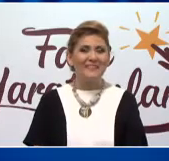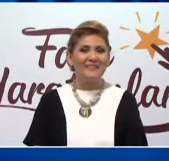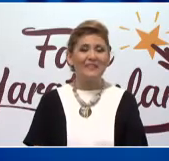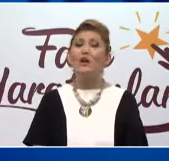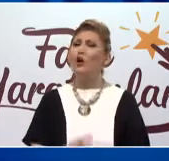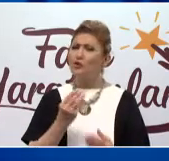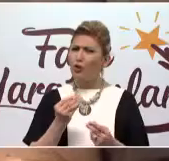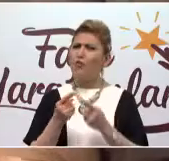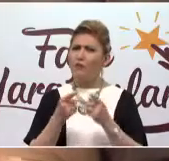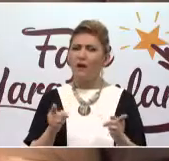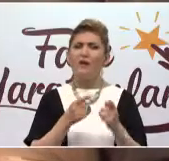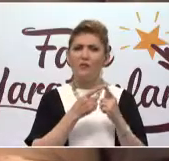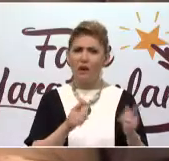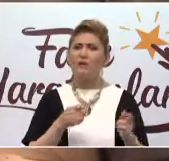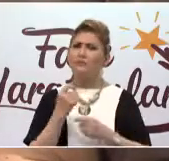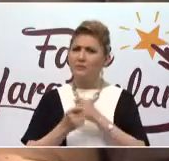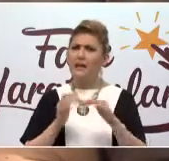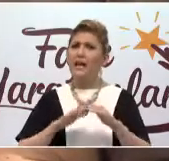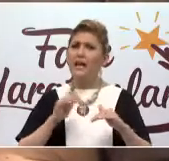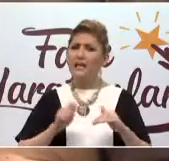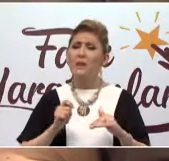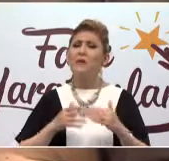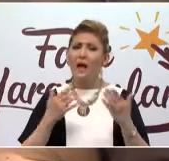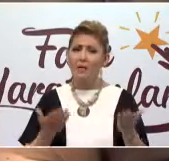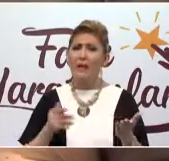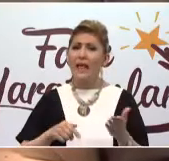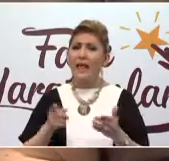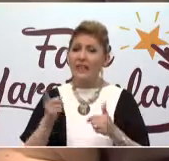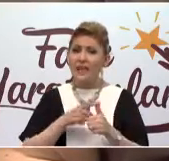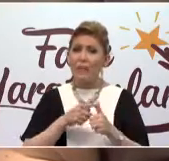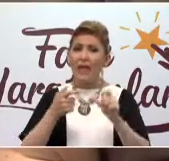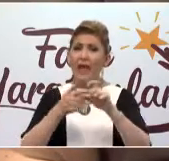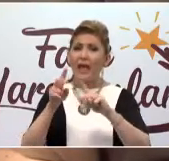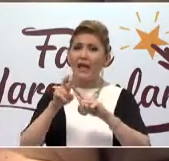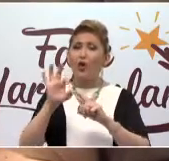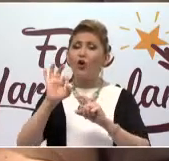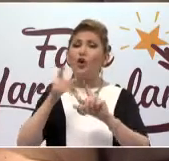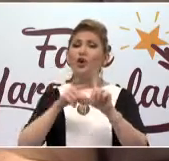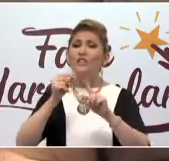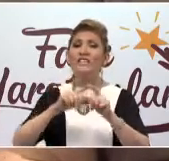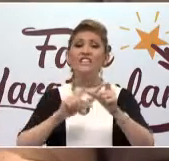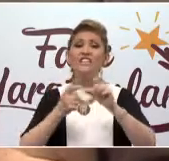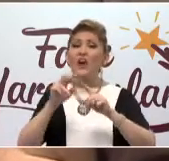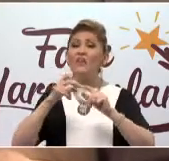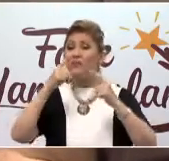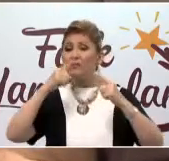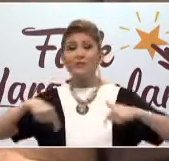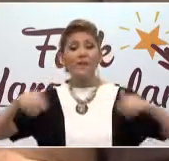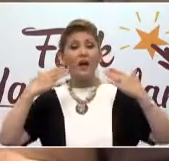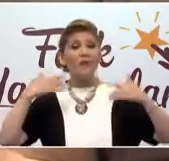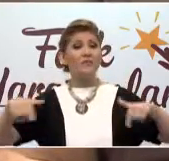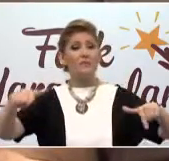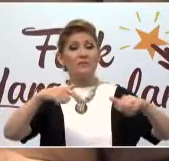çok farklı alanlarda etkinlikler yaptığımız için ama tabii temeli ekolojik ve çevreye dayalı evet. etkinlikler yaptığımız için